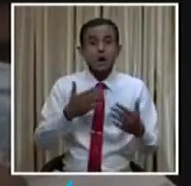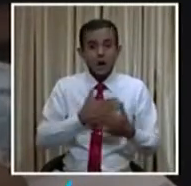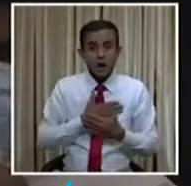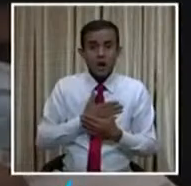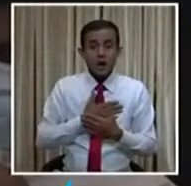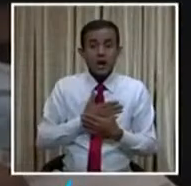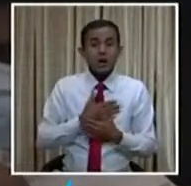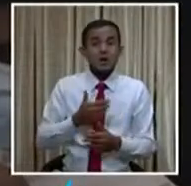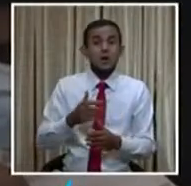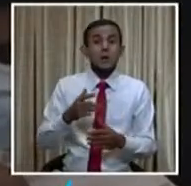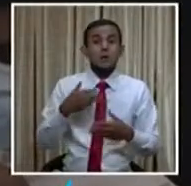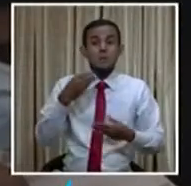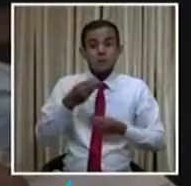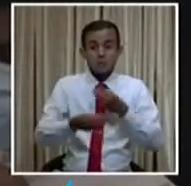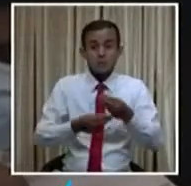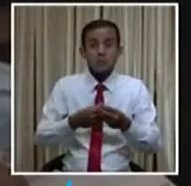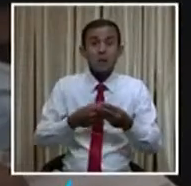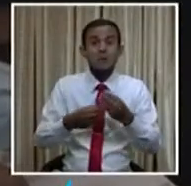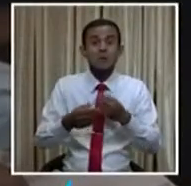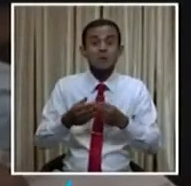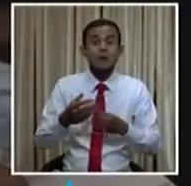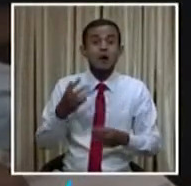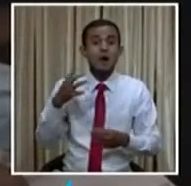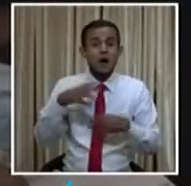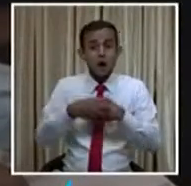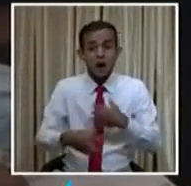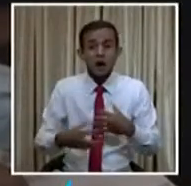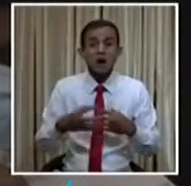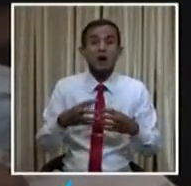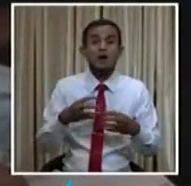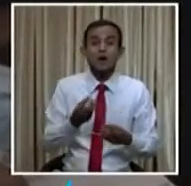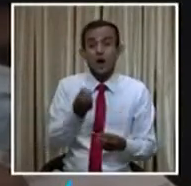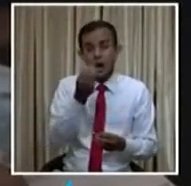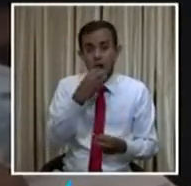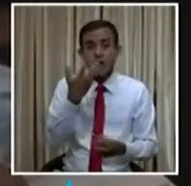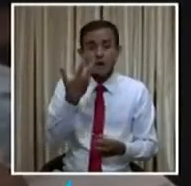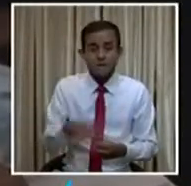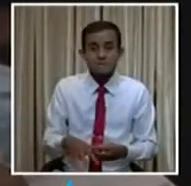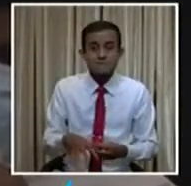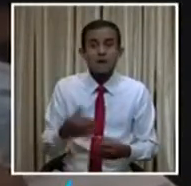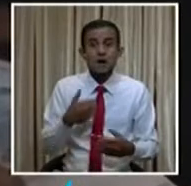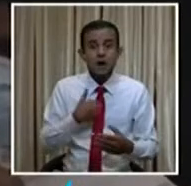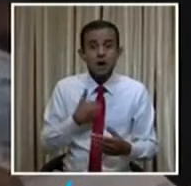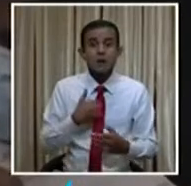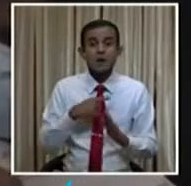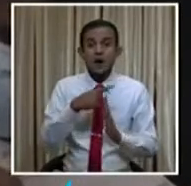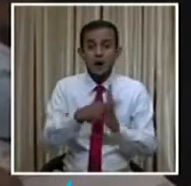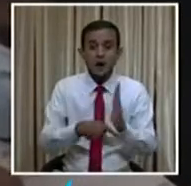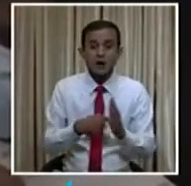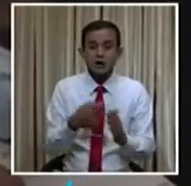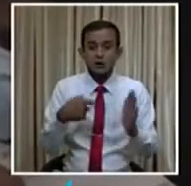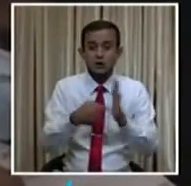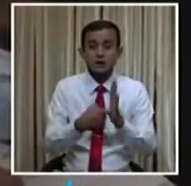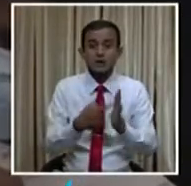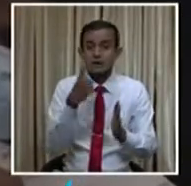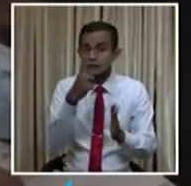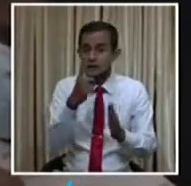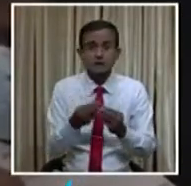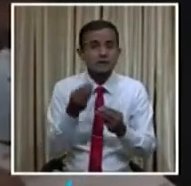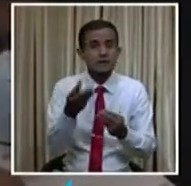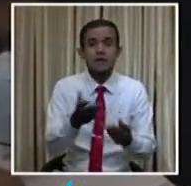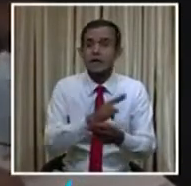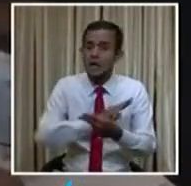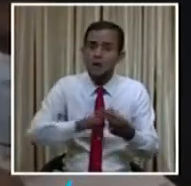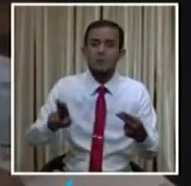හත්මුතු පරම්පරාවල් අල බතල මඤ්ඤොක්ක හිතෝගෙන කාපු අපේ මාතෘභූමියේ අඟලක් දෙන්න එපා